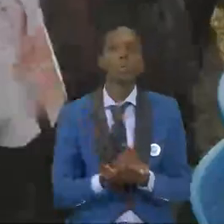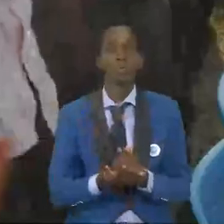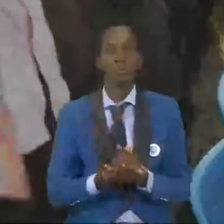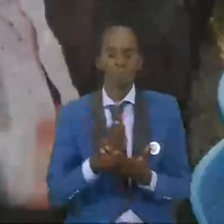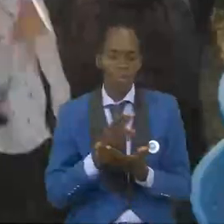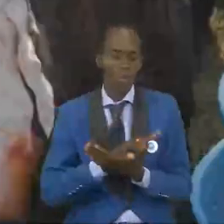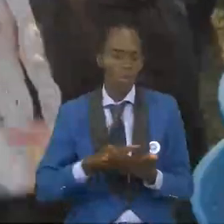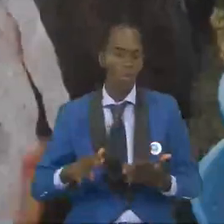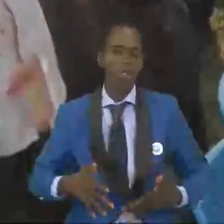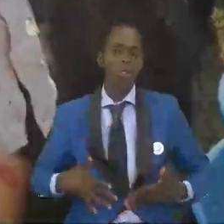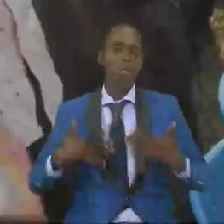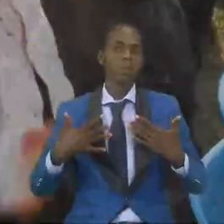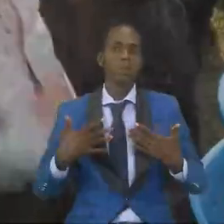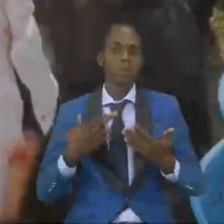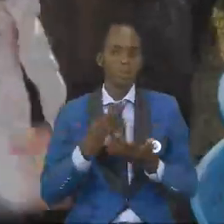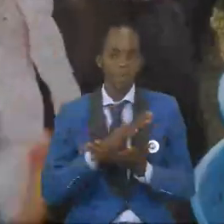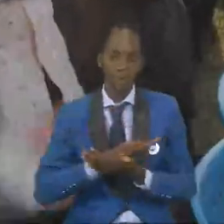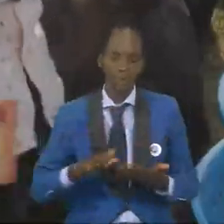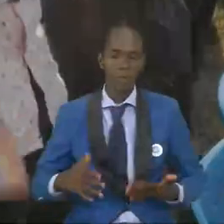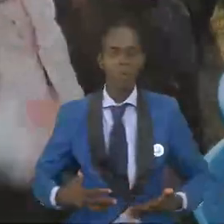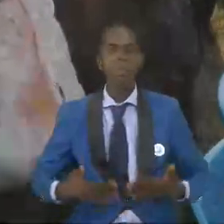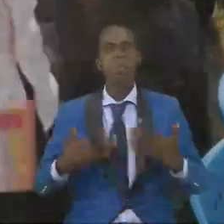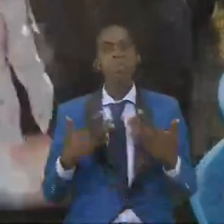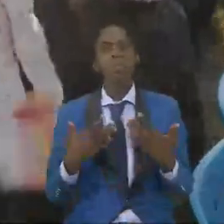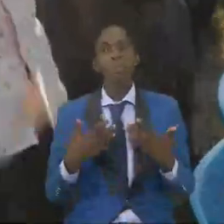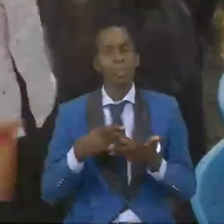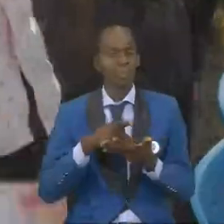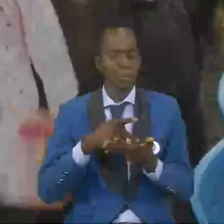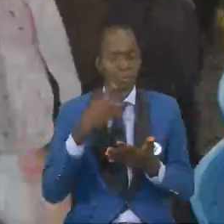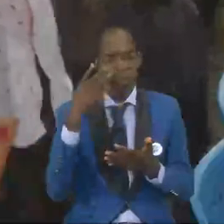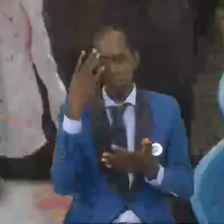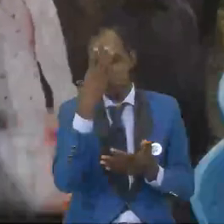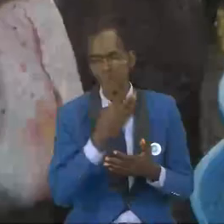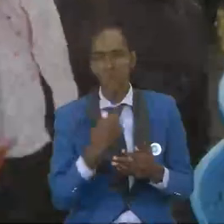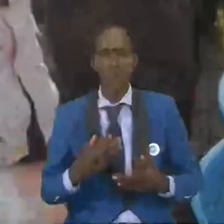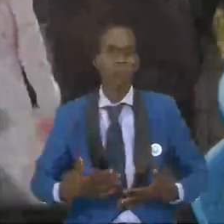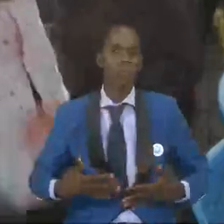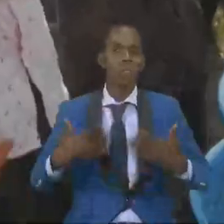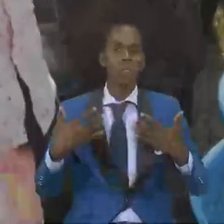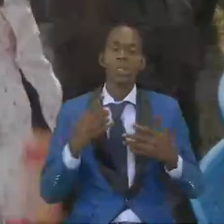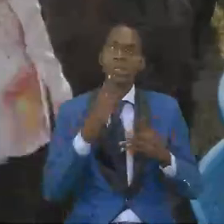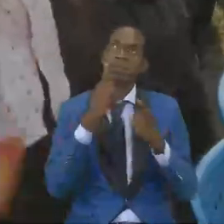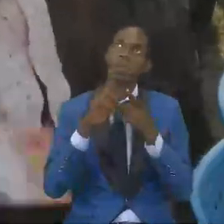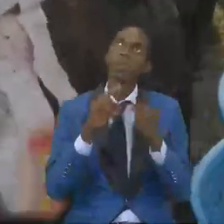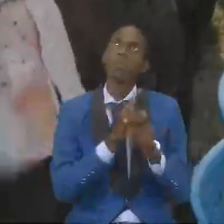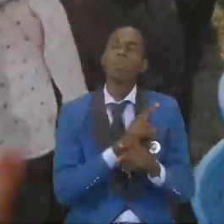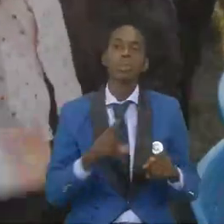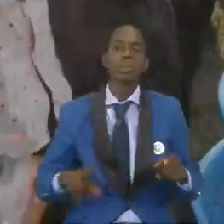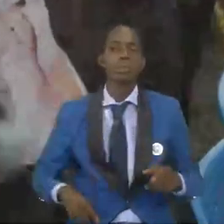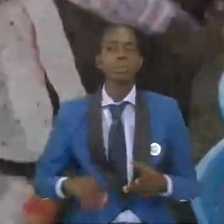pour que je sois un vrai enfant de Dieu, une vie sainte. Une